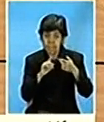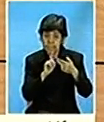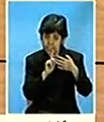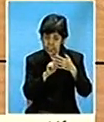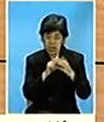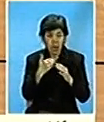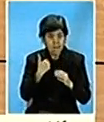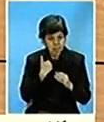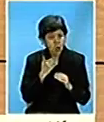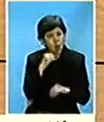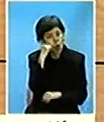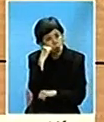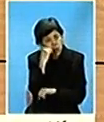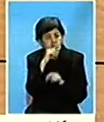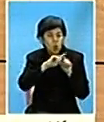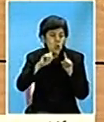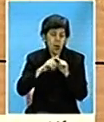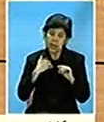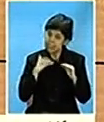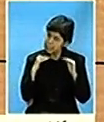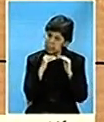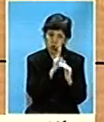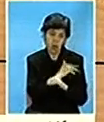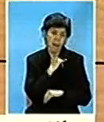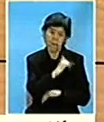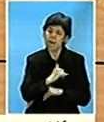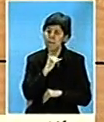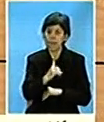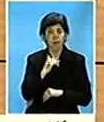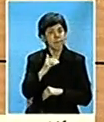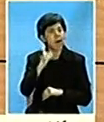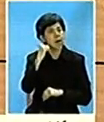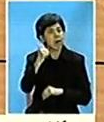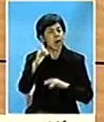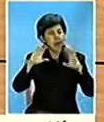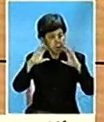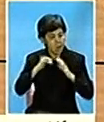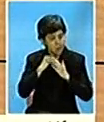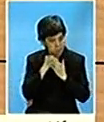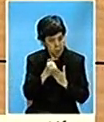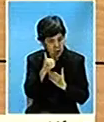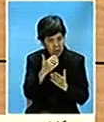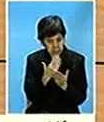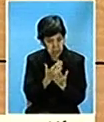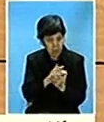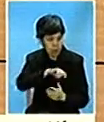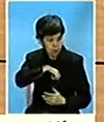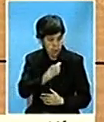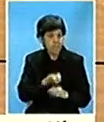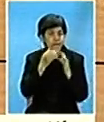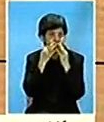ไร้มีสิทธิ์ได้รับการรักษาพยาบาลจากสถานบริการสาธารณสุขของรัฐโดยไม่เสียค่าใช้จ่